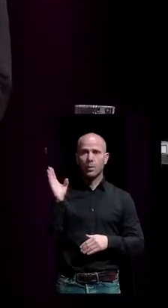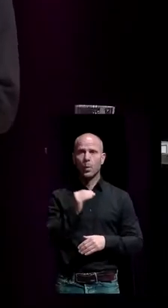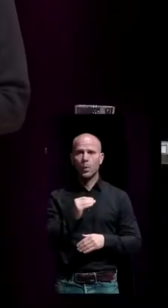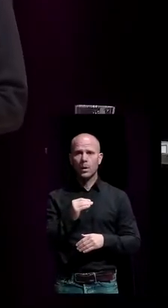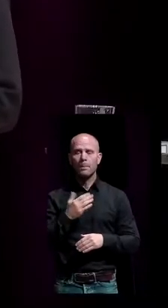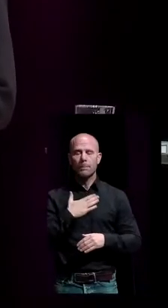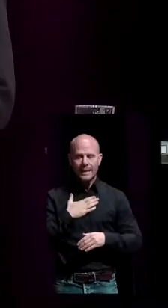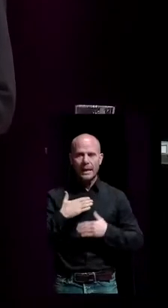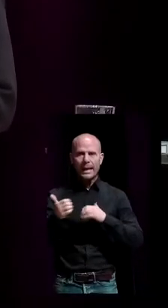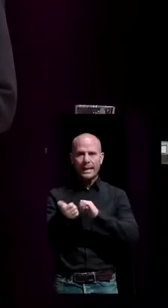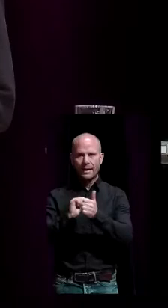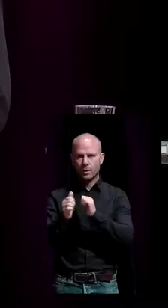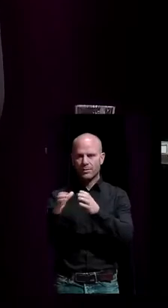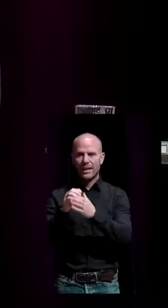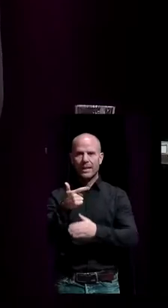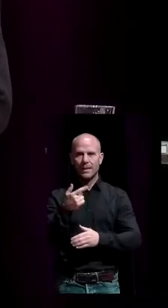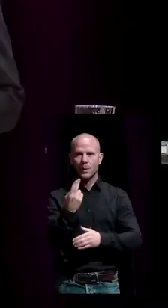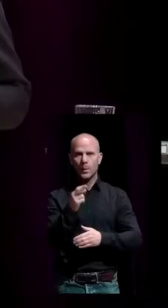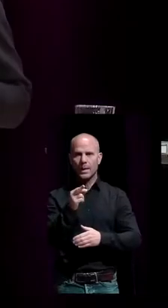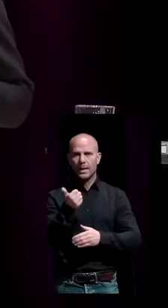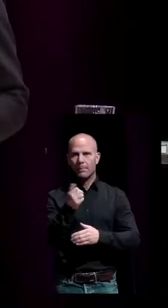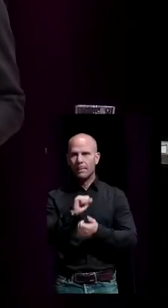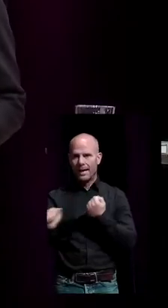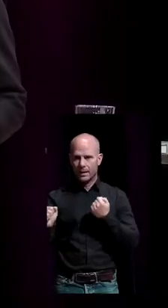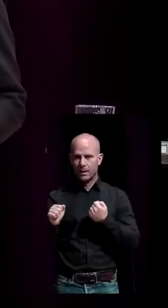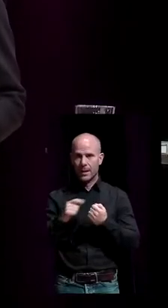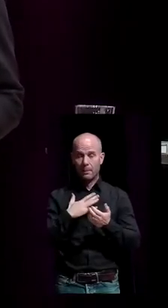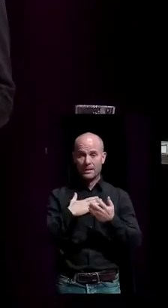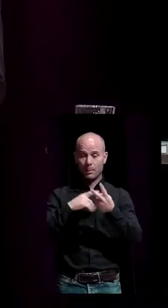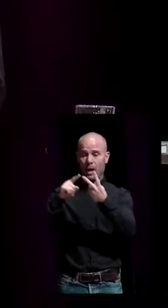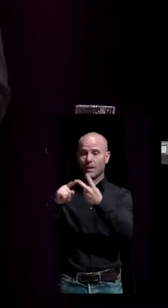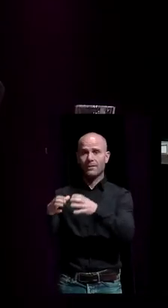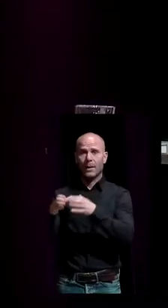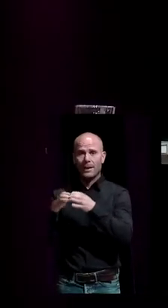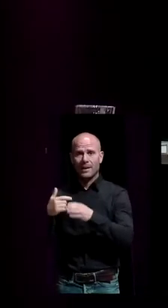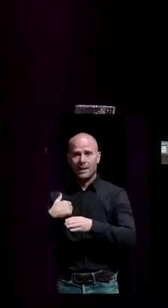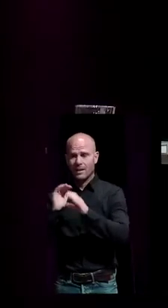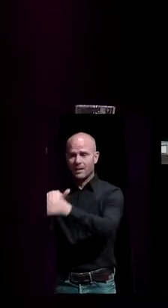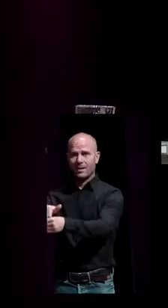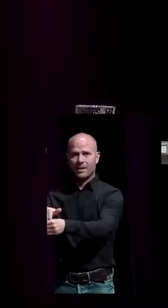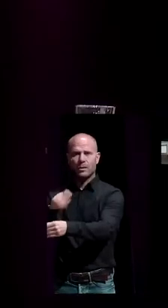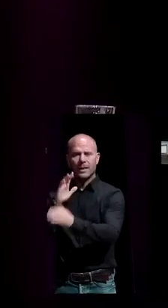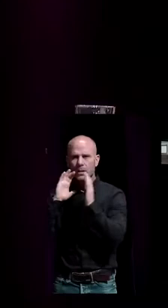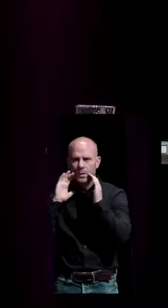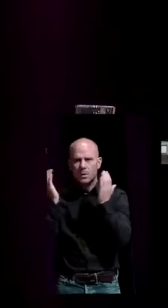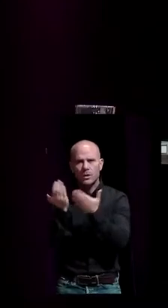min idrottsförening då, Tureberg, det var ju som liksom min andra familj. Mm. Och just den där sociala biten och tryggheten